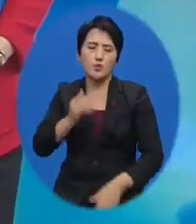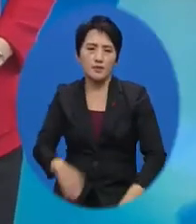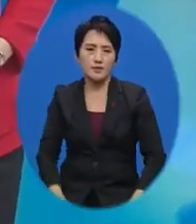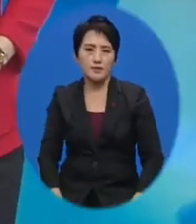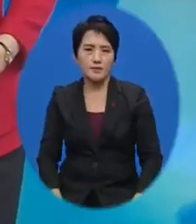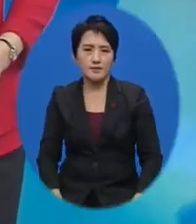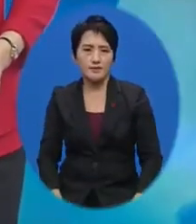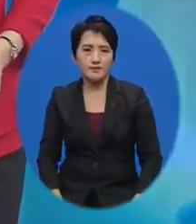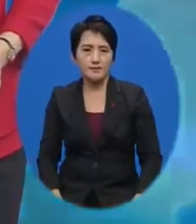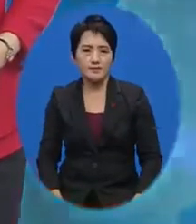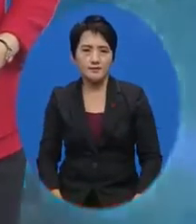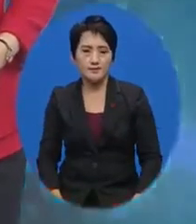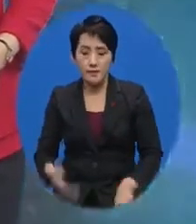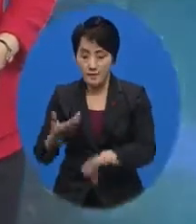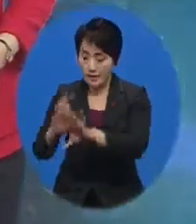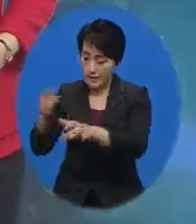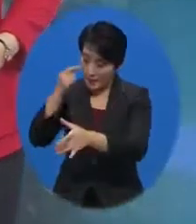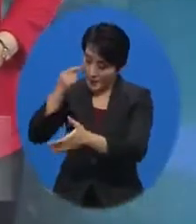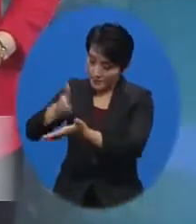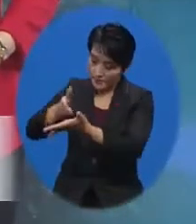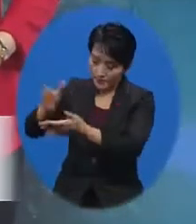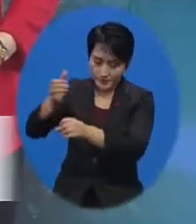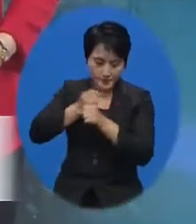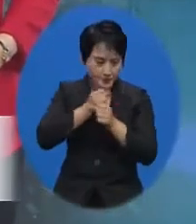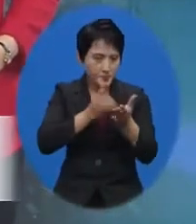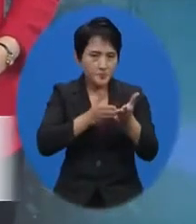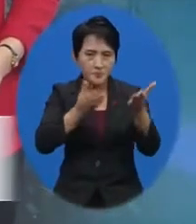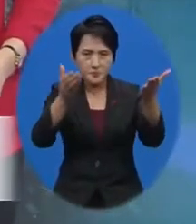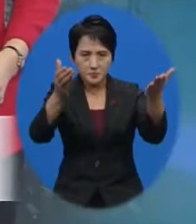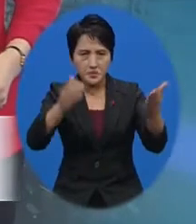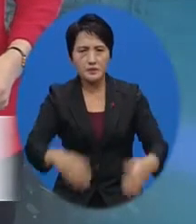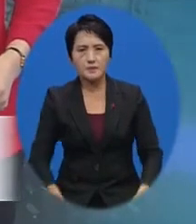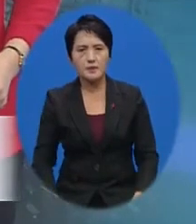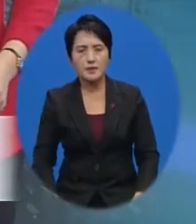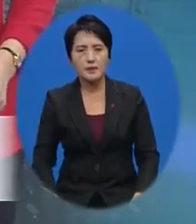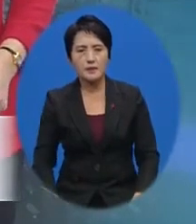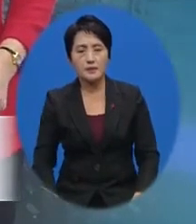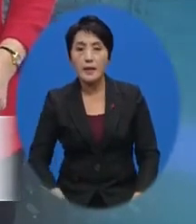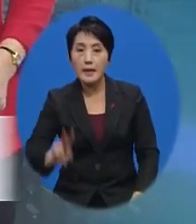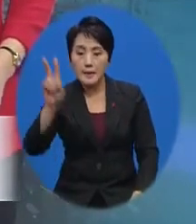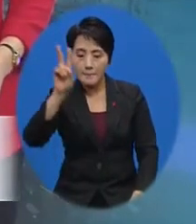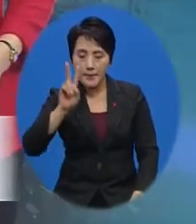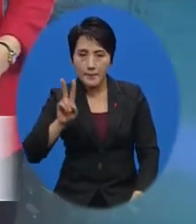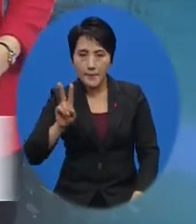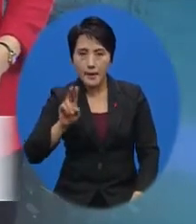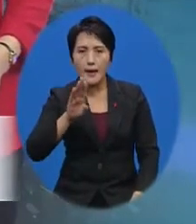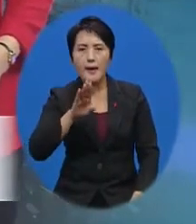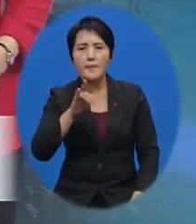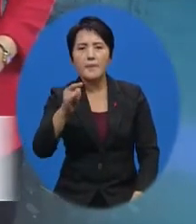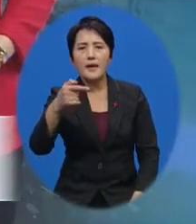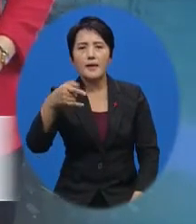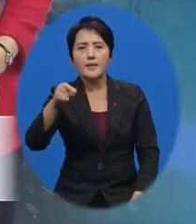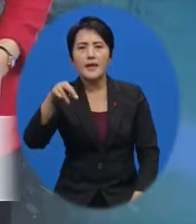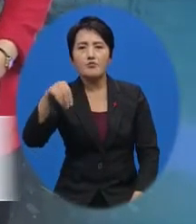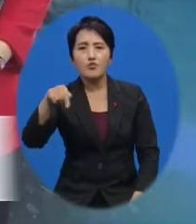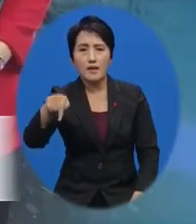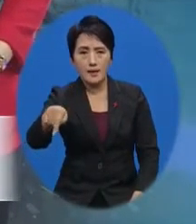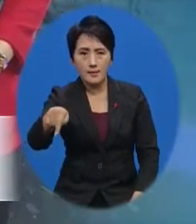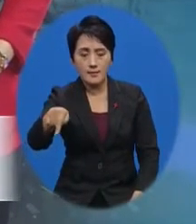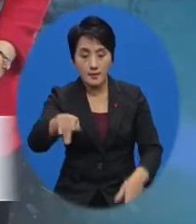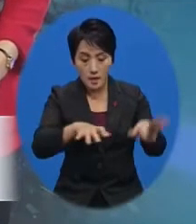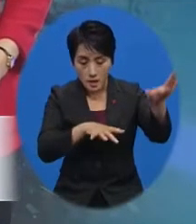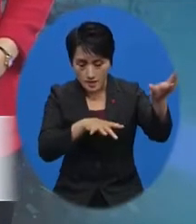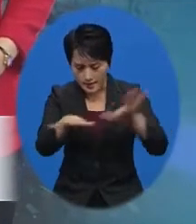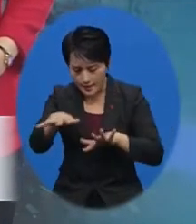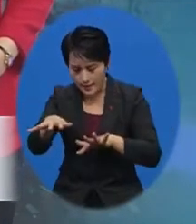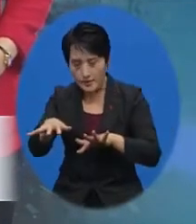글로벌 뉴스입니다. 극심한 경제 위기를 겪고 있는 남미 베네수엘라에 규모 5.5의 지진이 일어났습니다. 올 8월